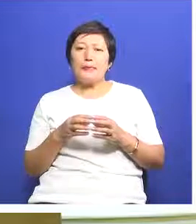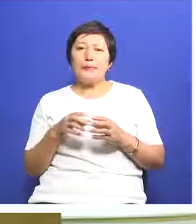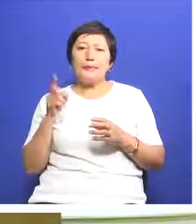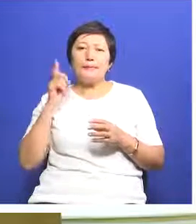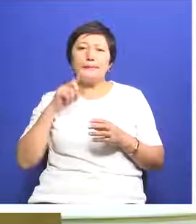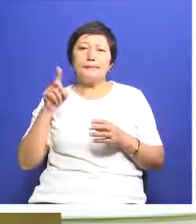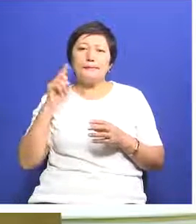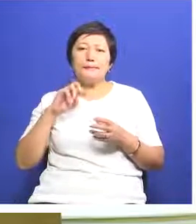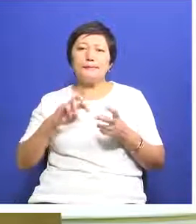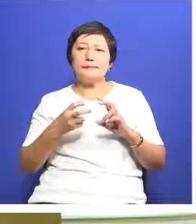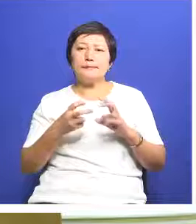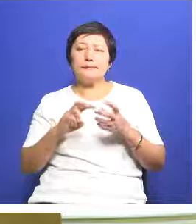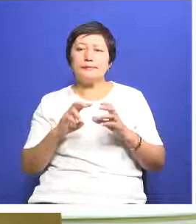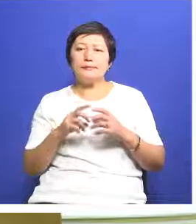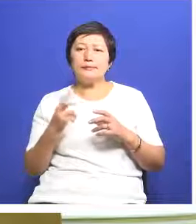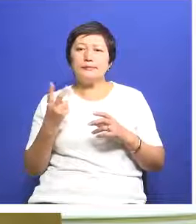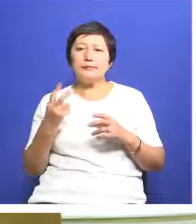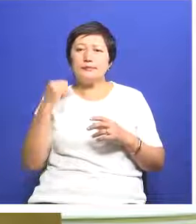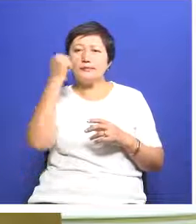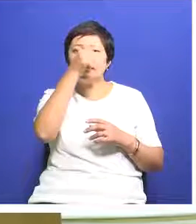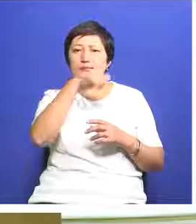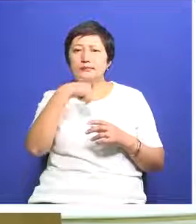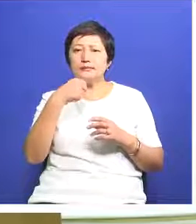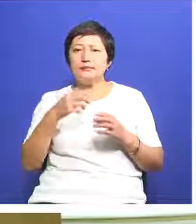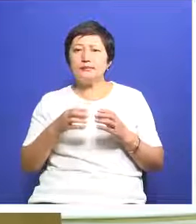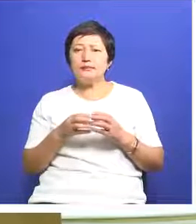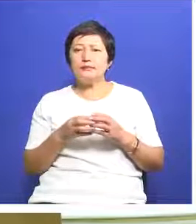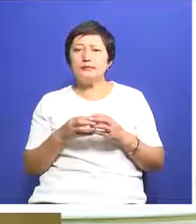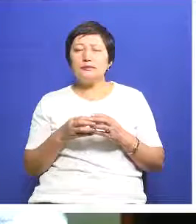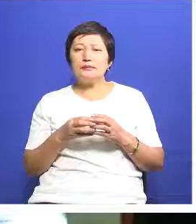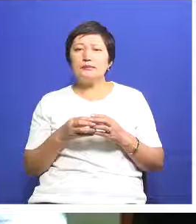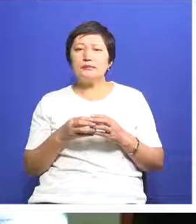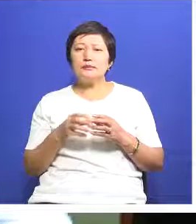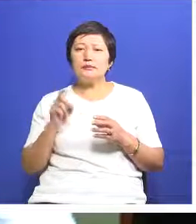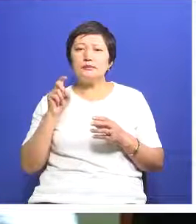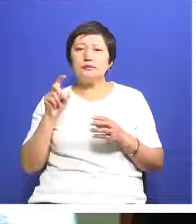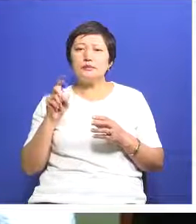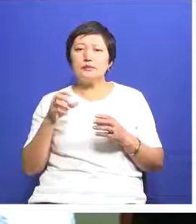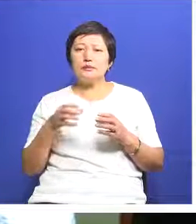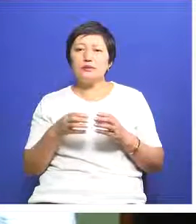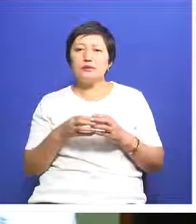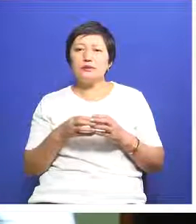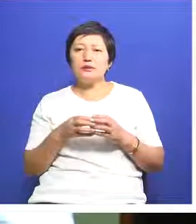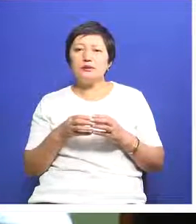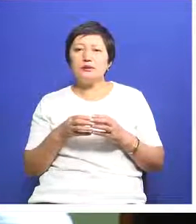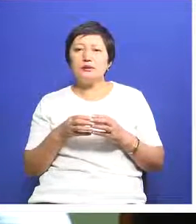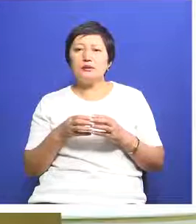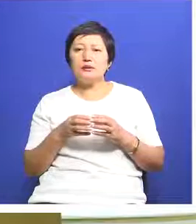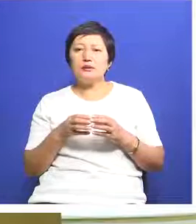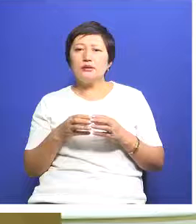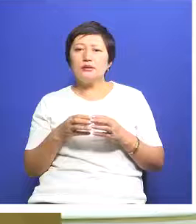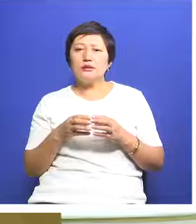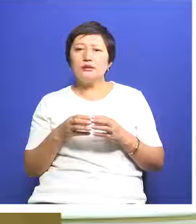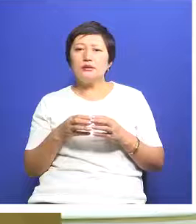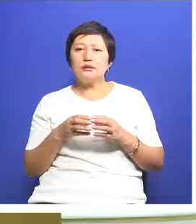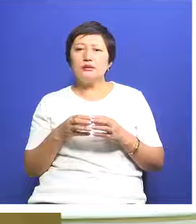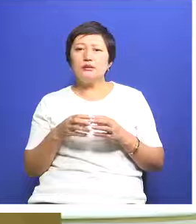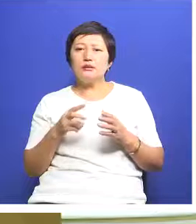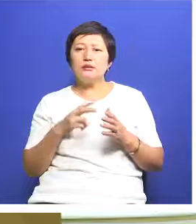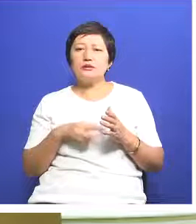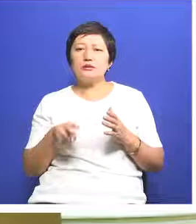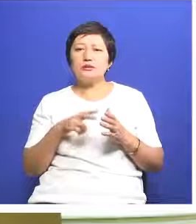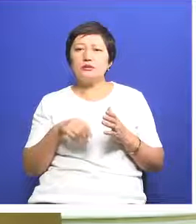су мәселесінде бізде осы 2 жыл көлемінде осындай болыватыр. Біз 100% қамтып жатырмыз. Сағаттап бересіздер ма сонда сіз? 24